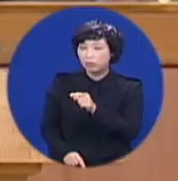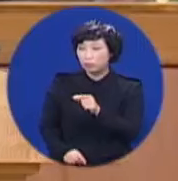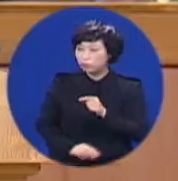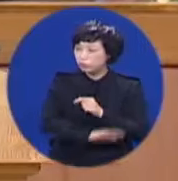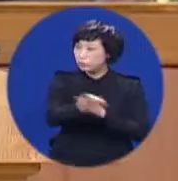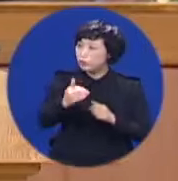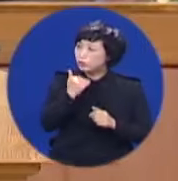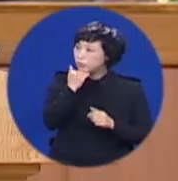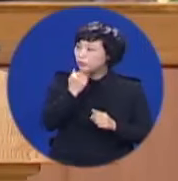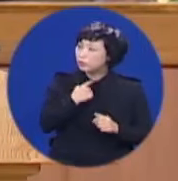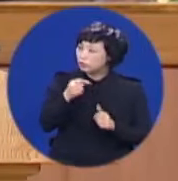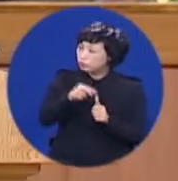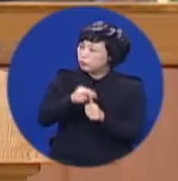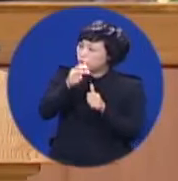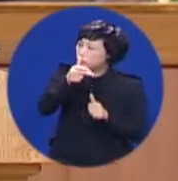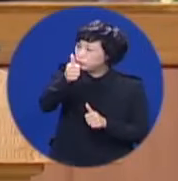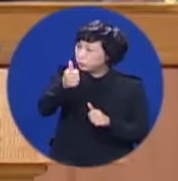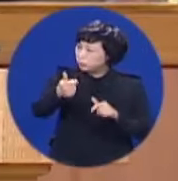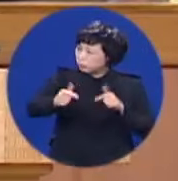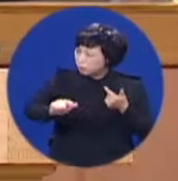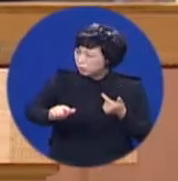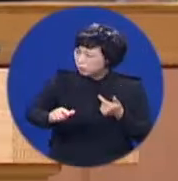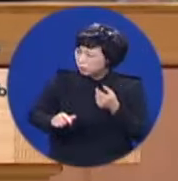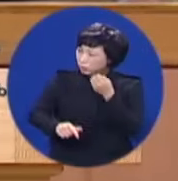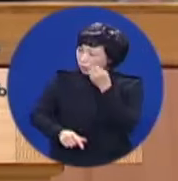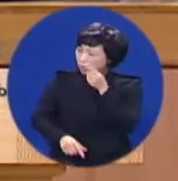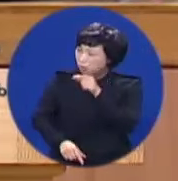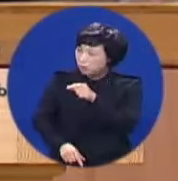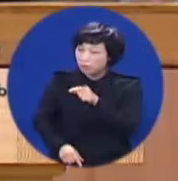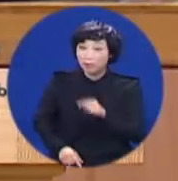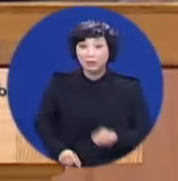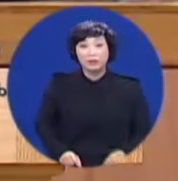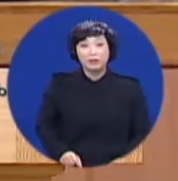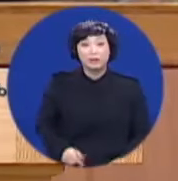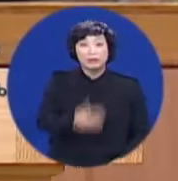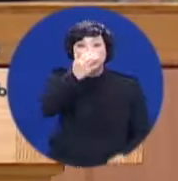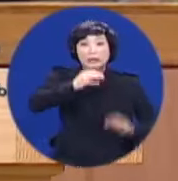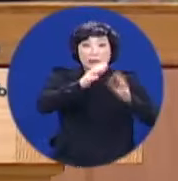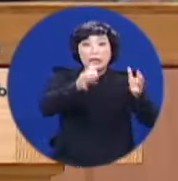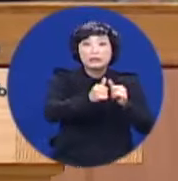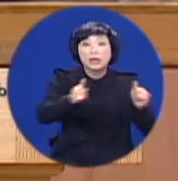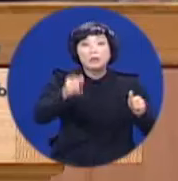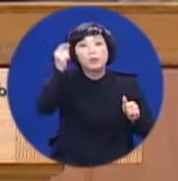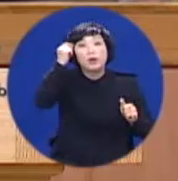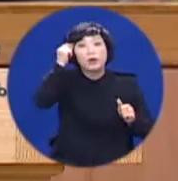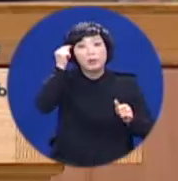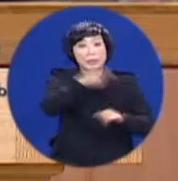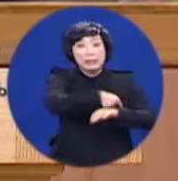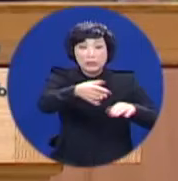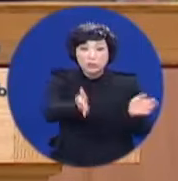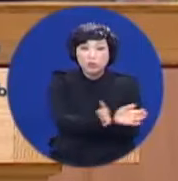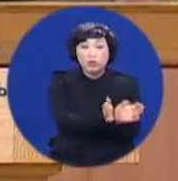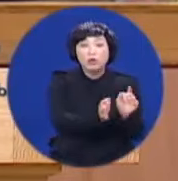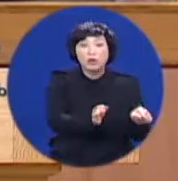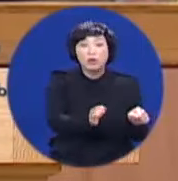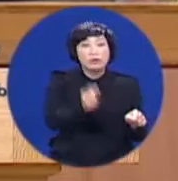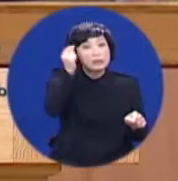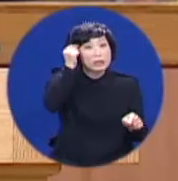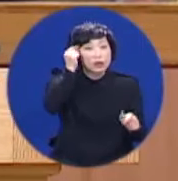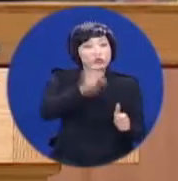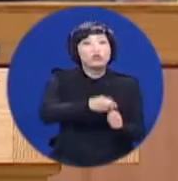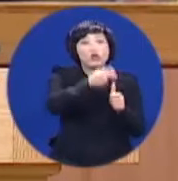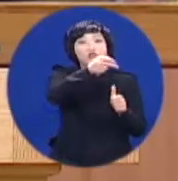우리가 기대하는 메시아가 아니네. 그들은 민족관의 메시아, 하나님이 보내신 메시아는